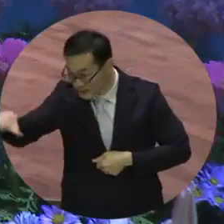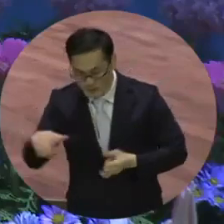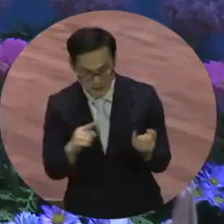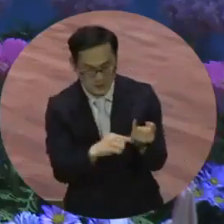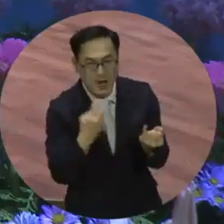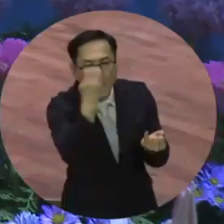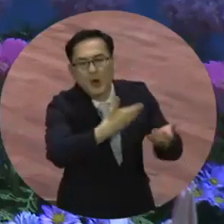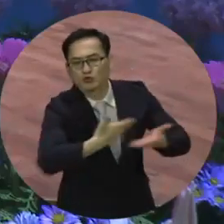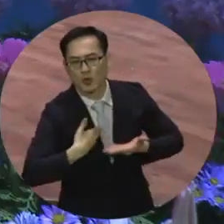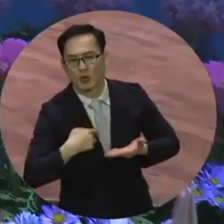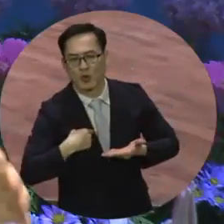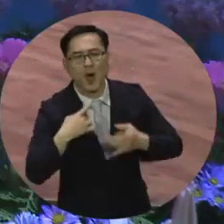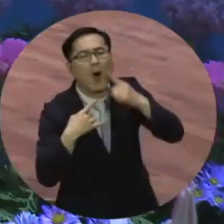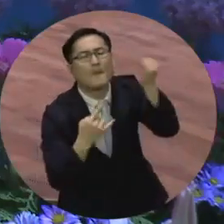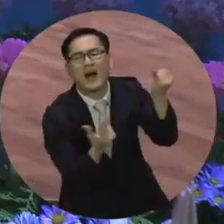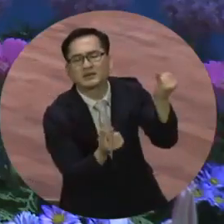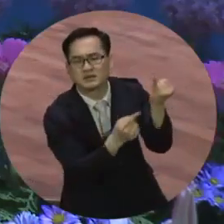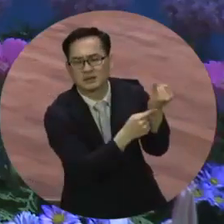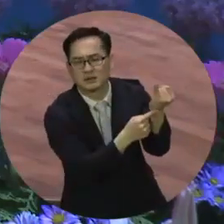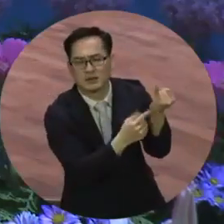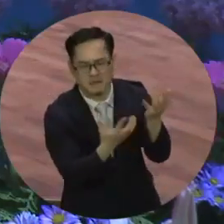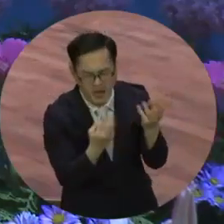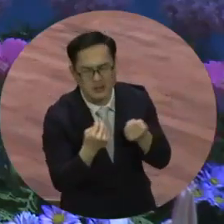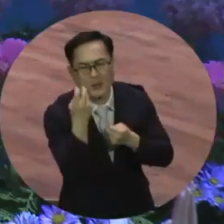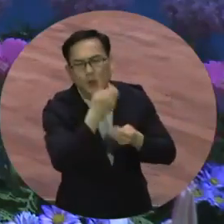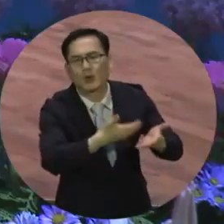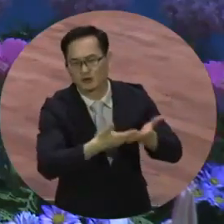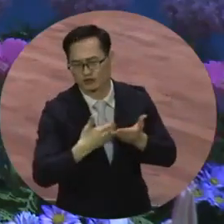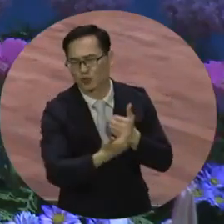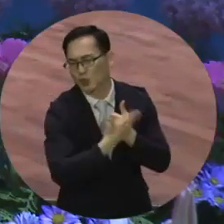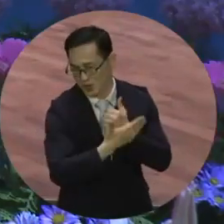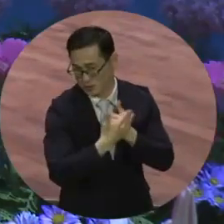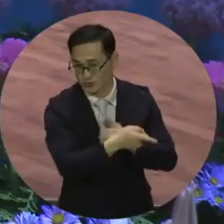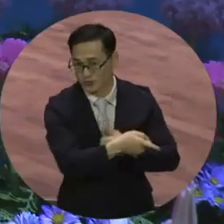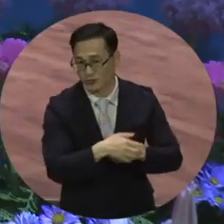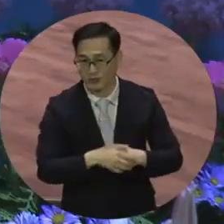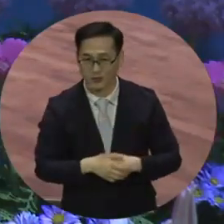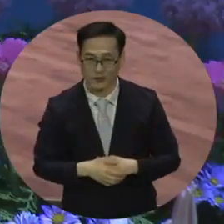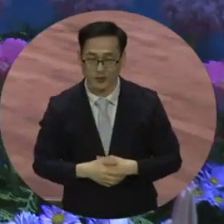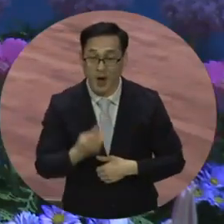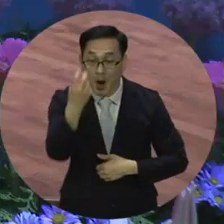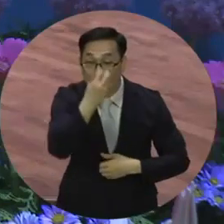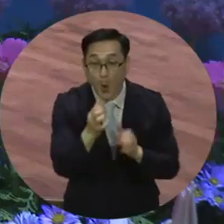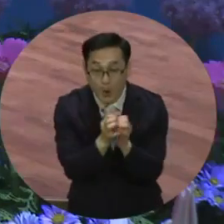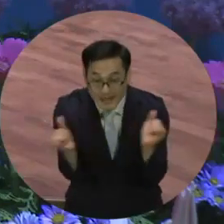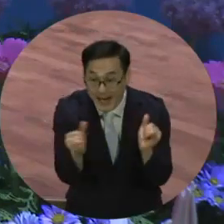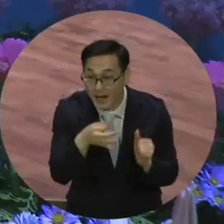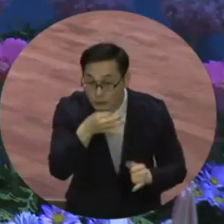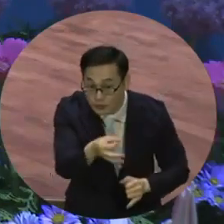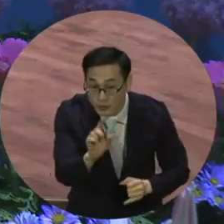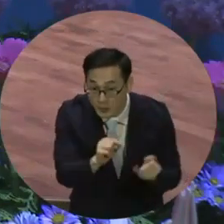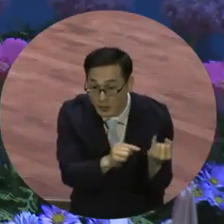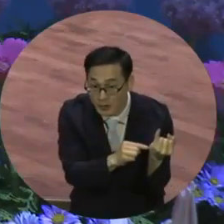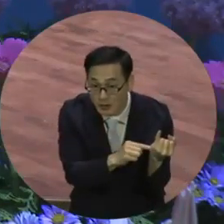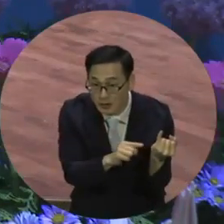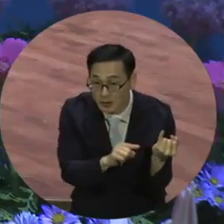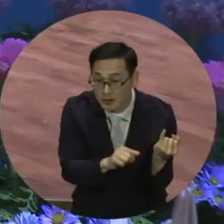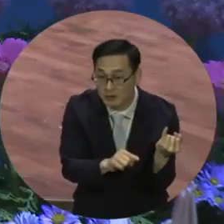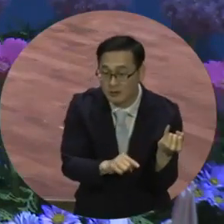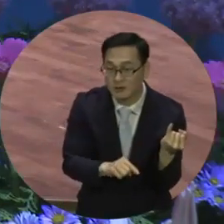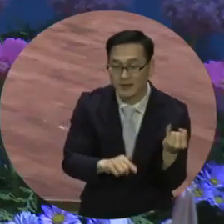보호자였다. 바울을 보호하는 역할을 했다. 보호자라 이 말은 헬라말로